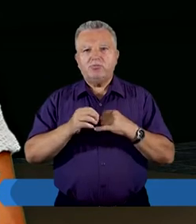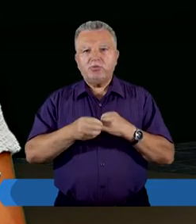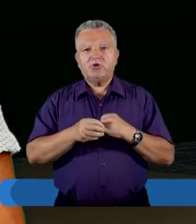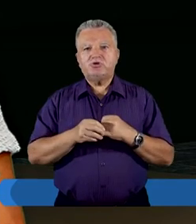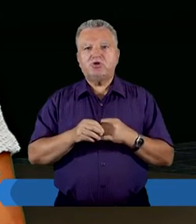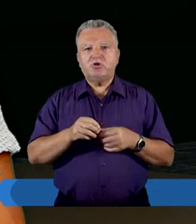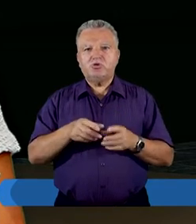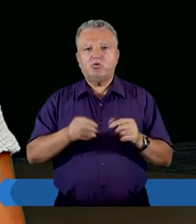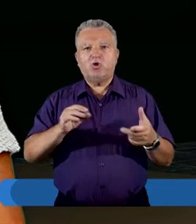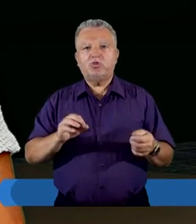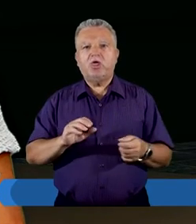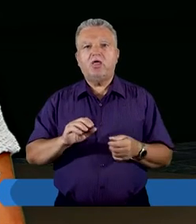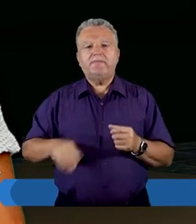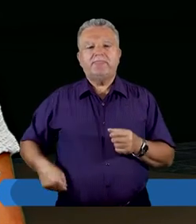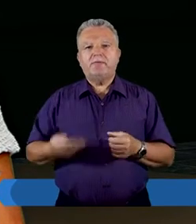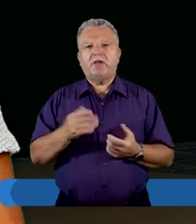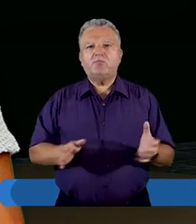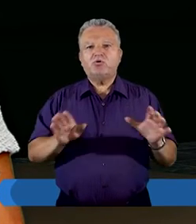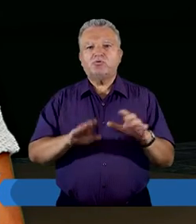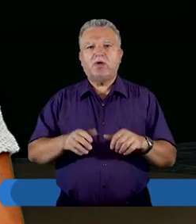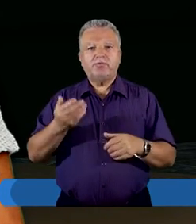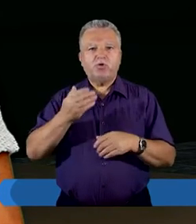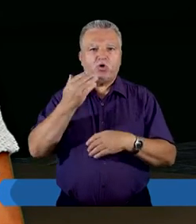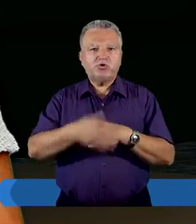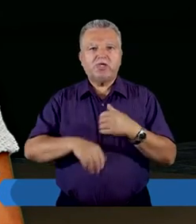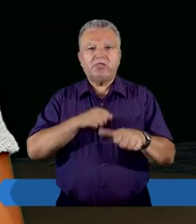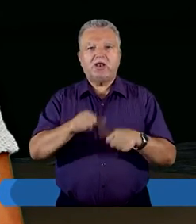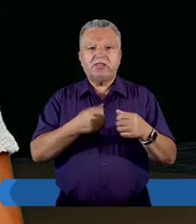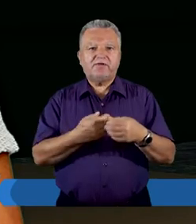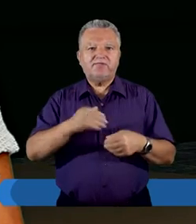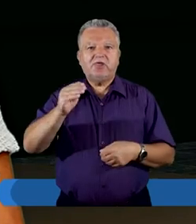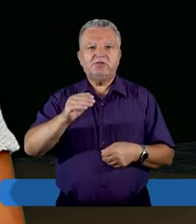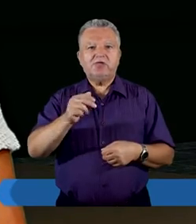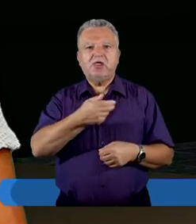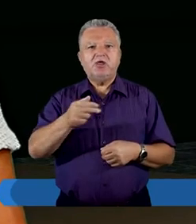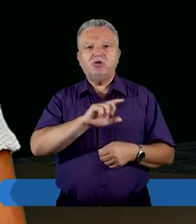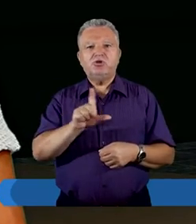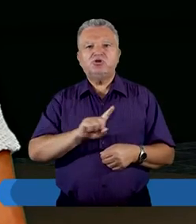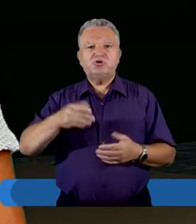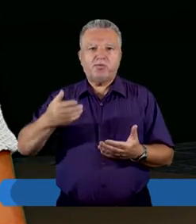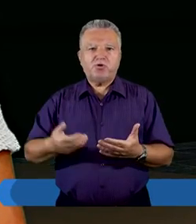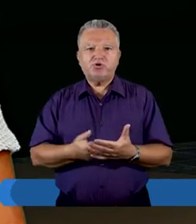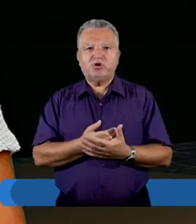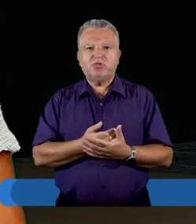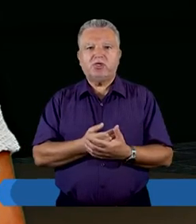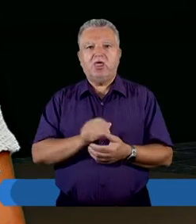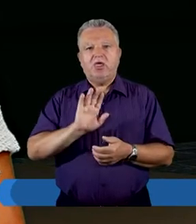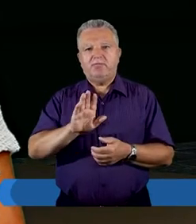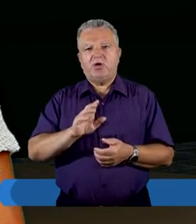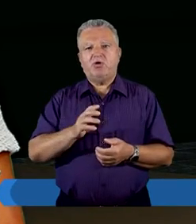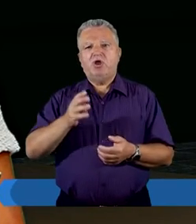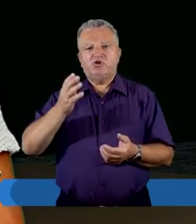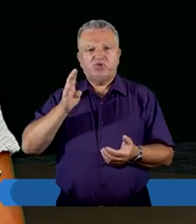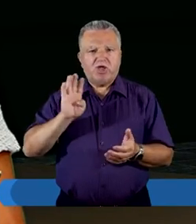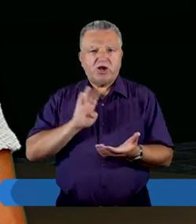A Pan błogosławił ostatnie lata Hioba więcej aniżeli początkowe, tak iż miał 14